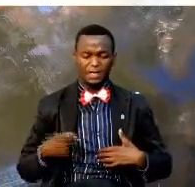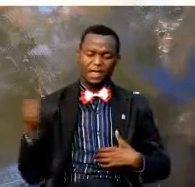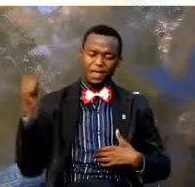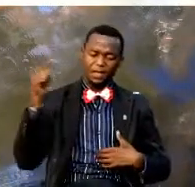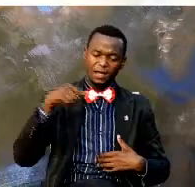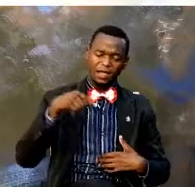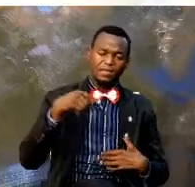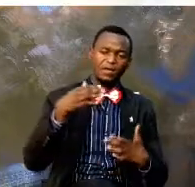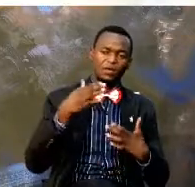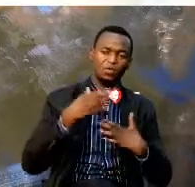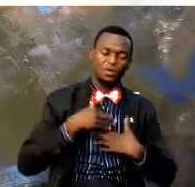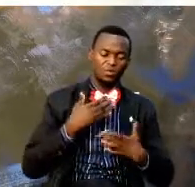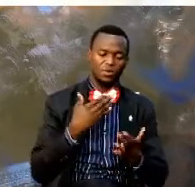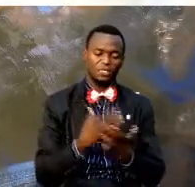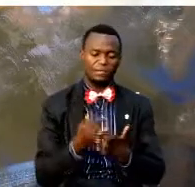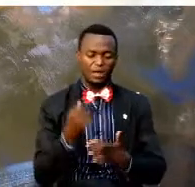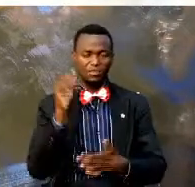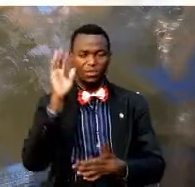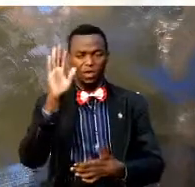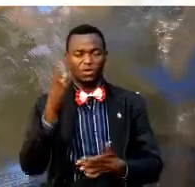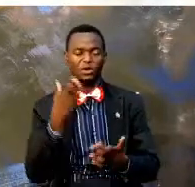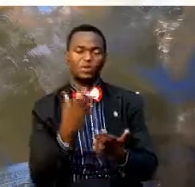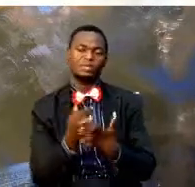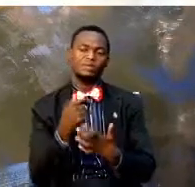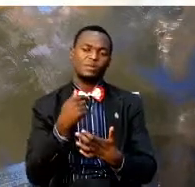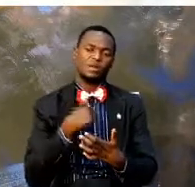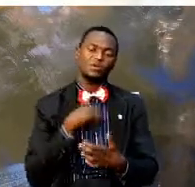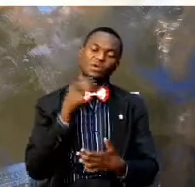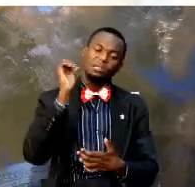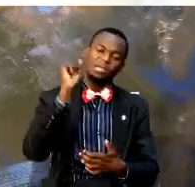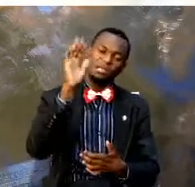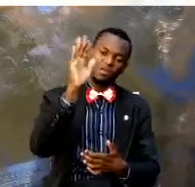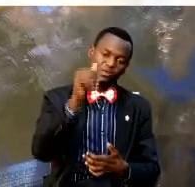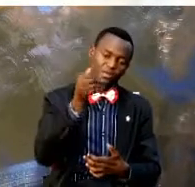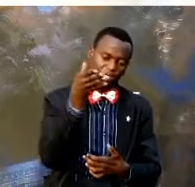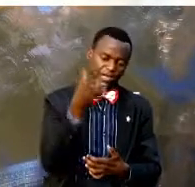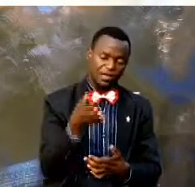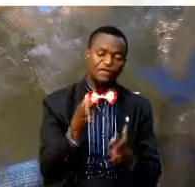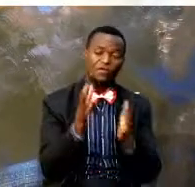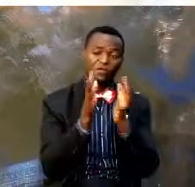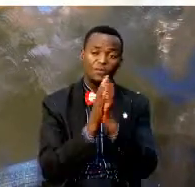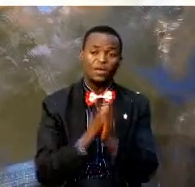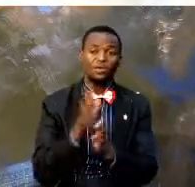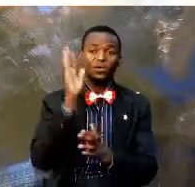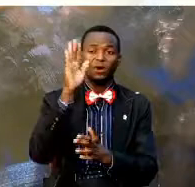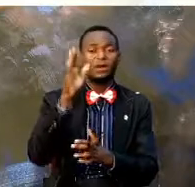kwa ajili yako na kwa ajili yangu. Ndiye anayetuita leo. Halafu upendo wake